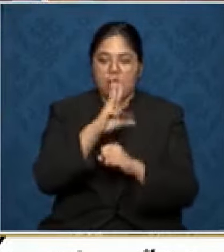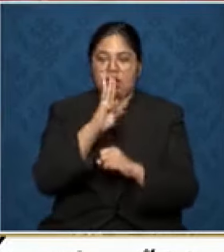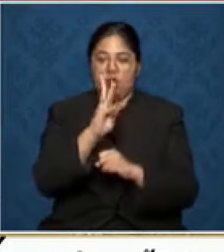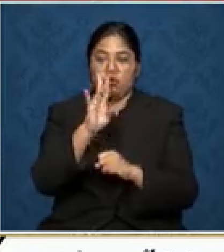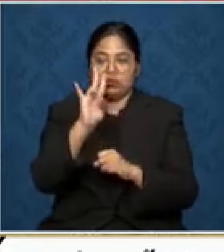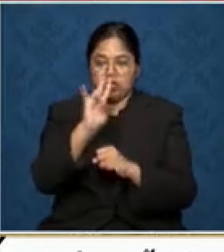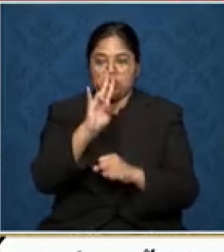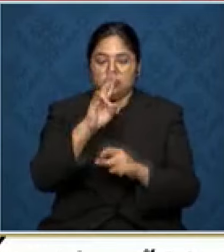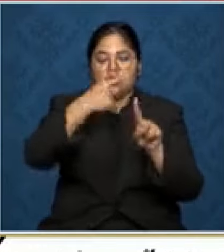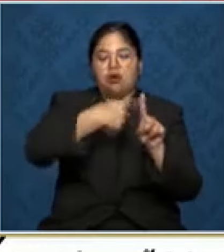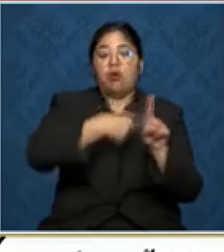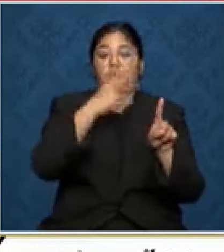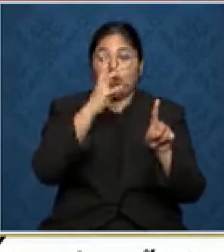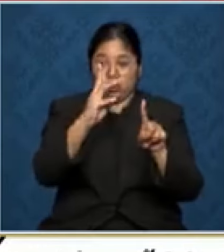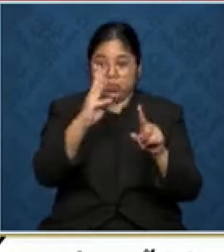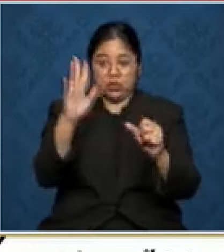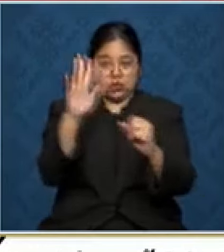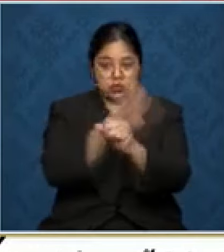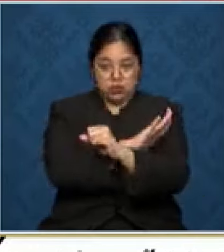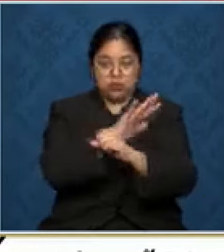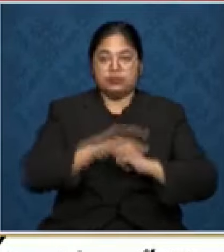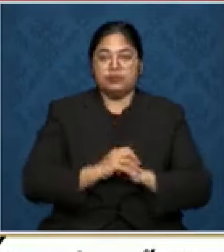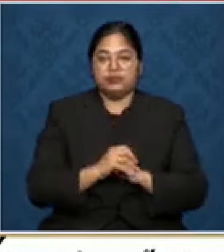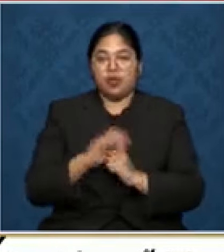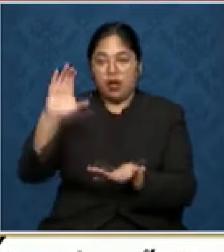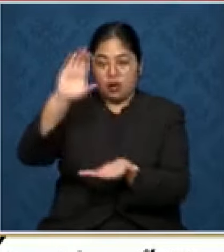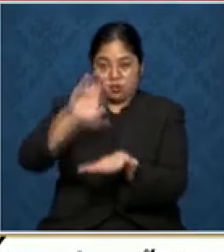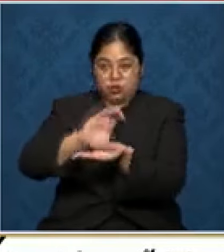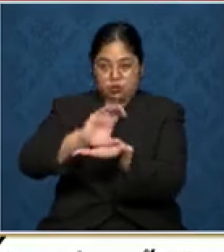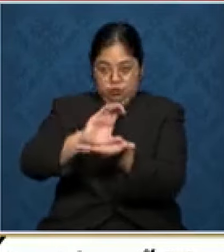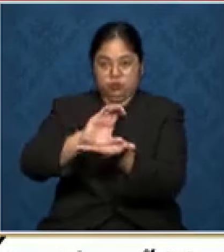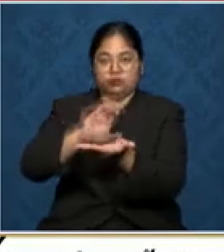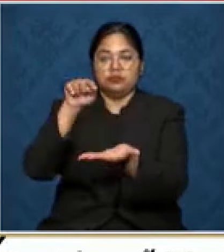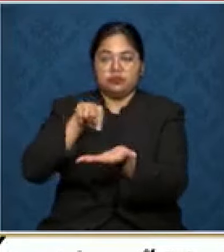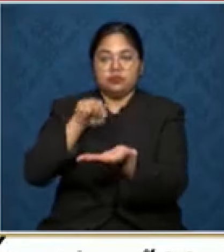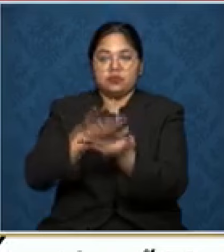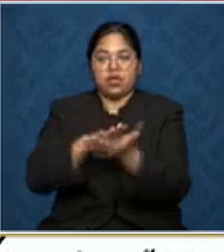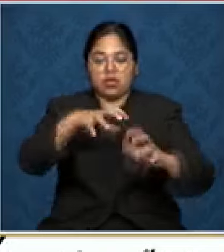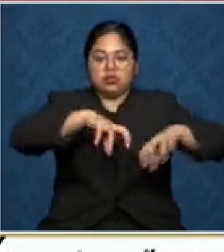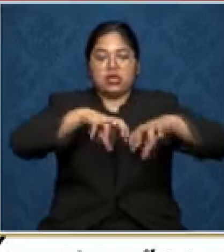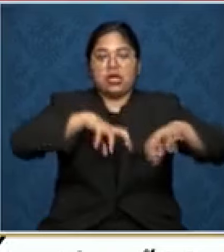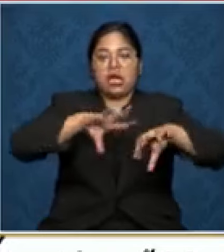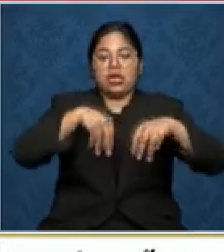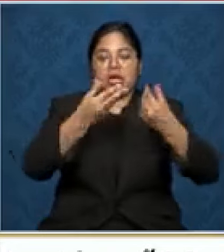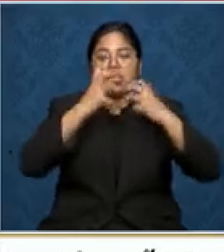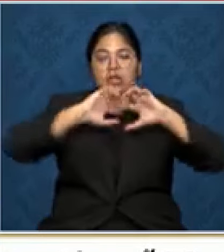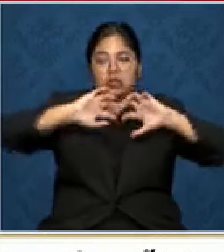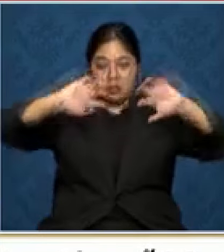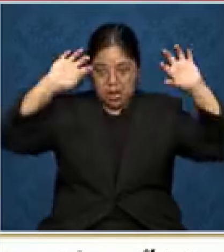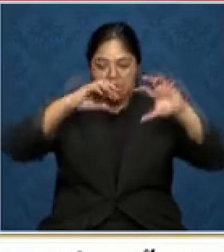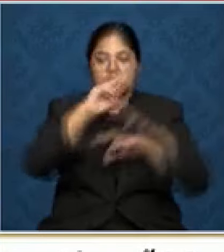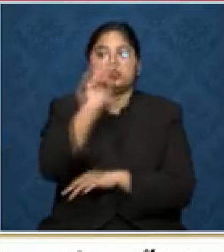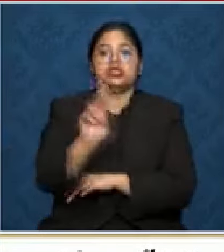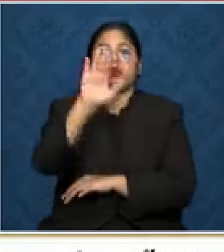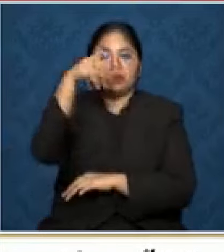สำนักงบประมาณเขาจึงจัดสรรงบประมาณปี 67ให้รัฐบาลใช้ไปพลางก่อนไม่ใช่น้อยๆนะ